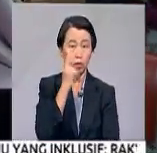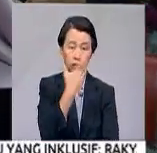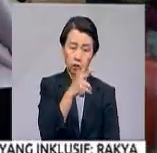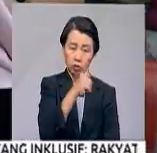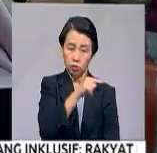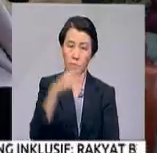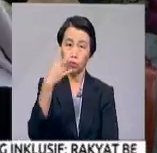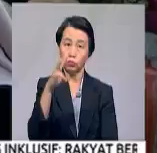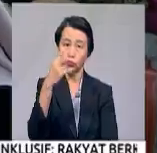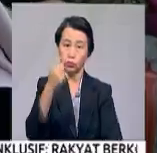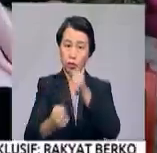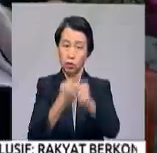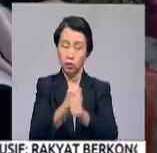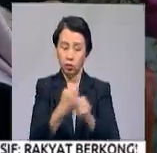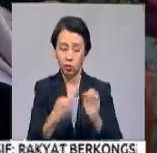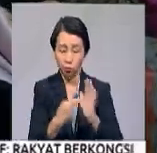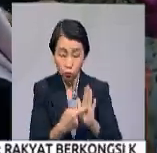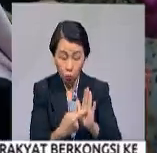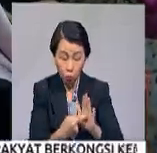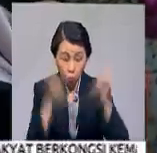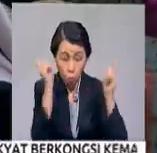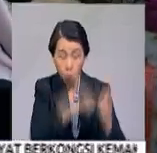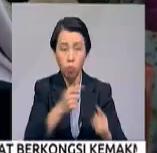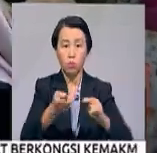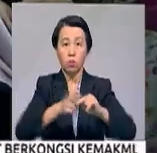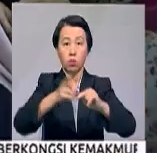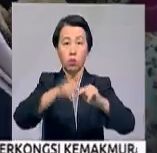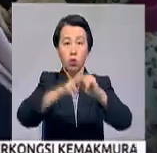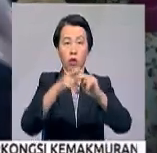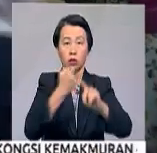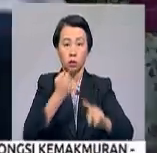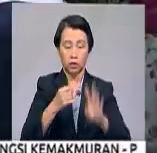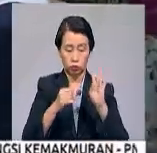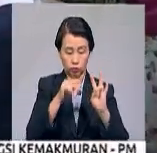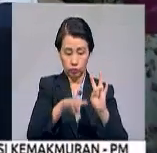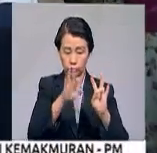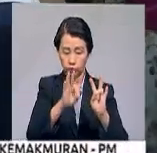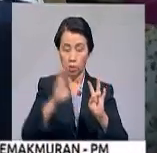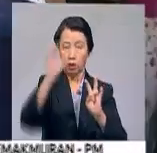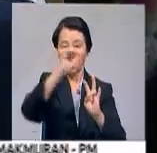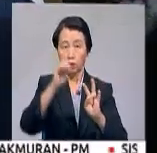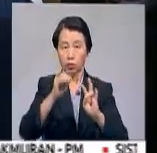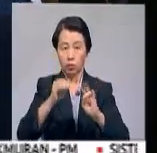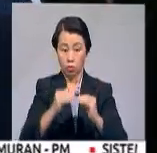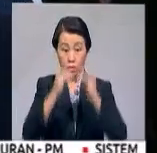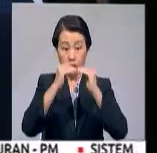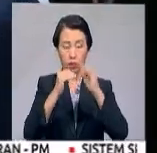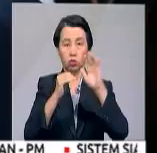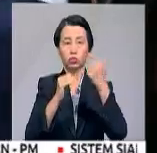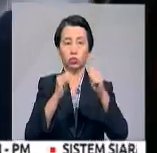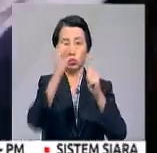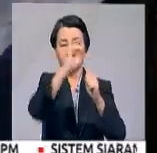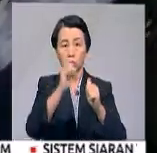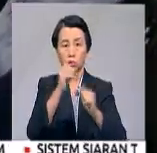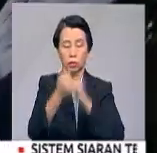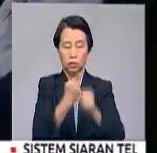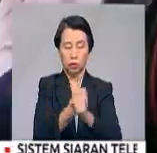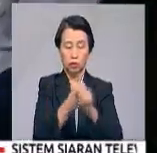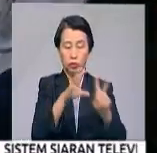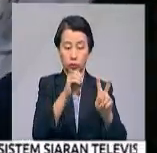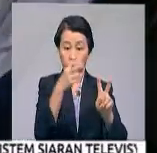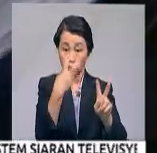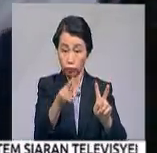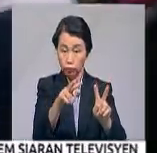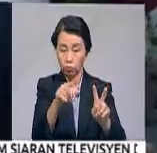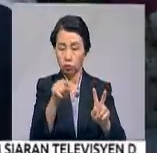13 hingga 17 tahun menunjukkan tren peningkatan daripada 7.9% hingga 10% antara tahun 2012